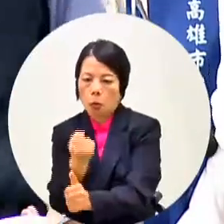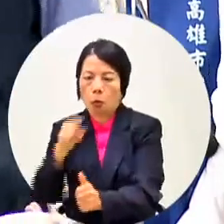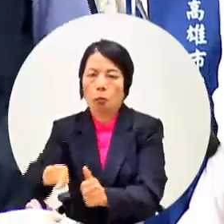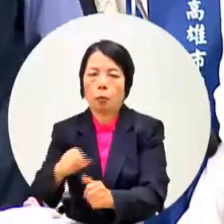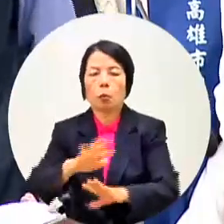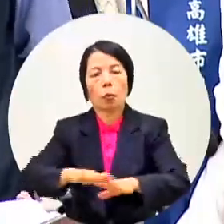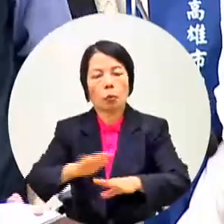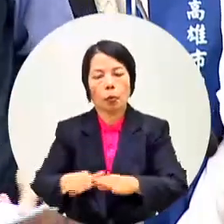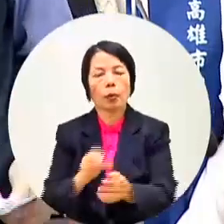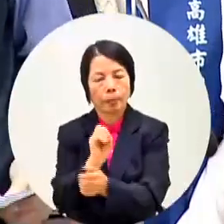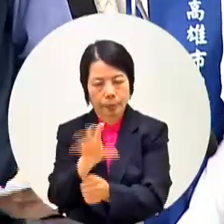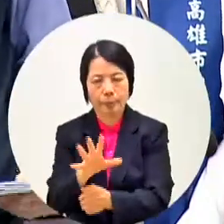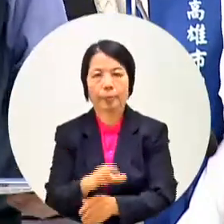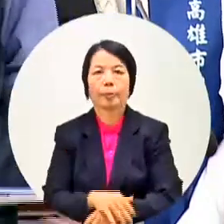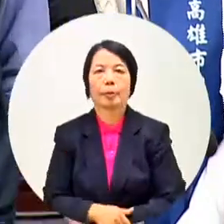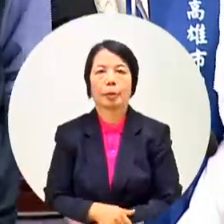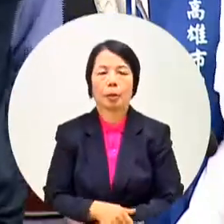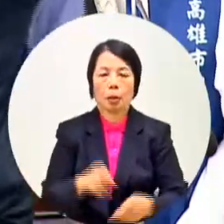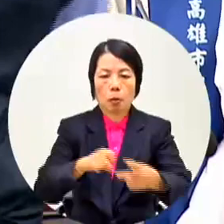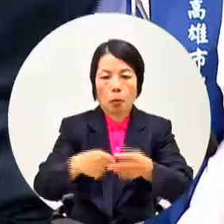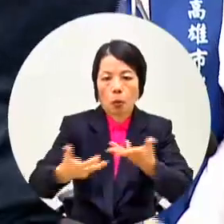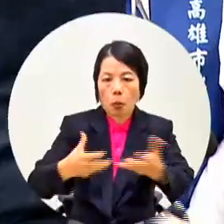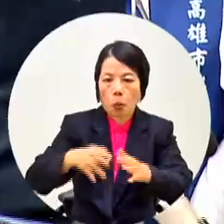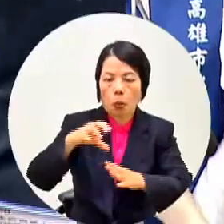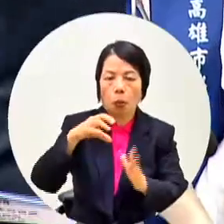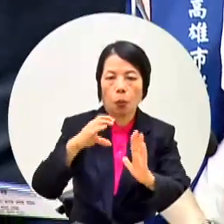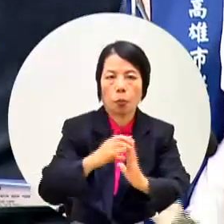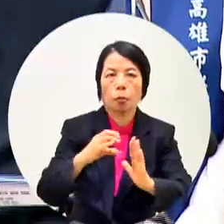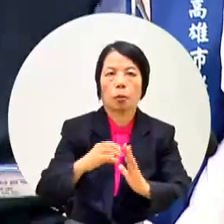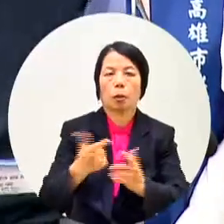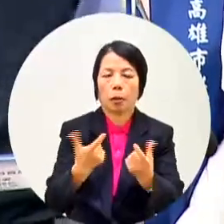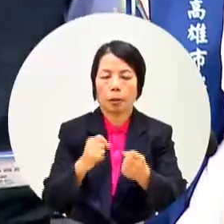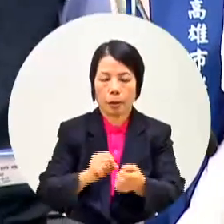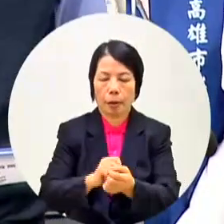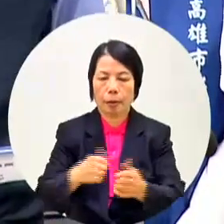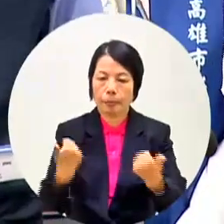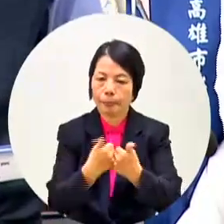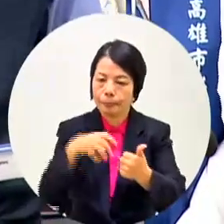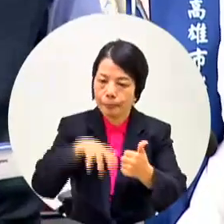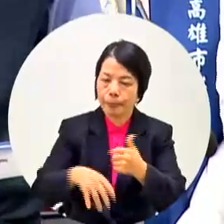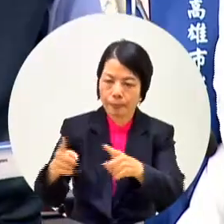吴局长这边也跟各位议会来报告。爱情产业链这边。